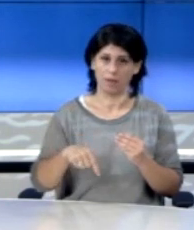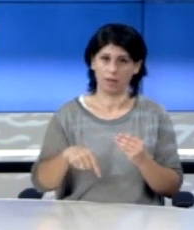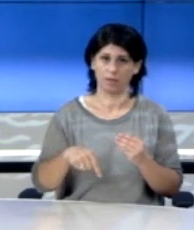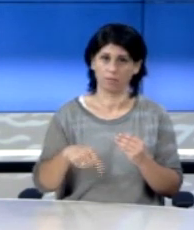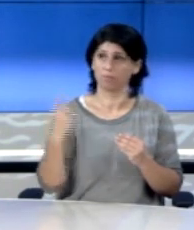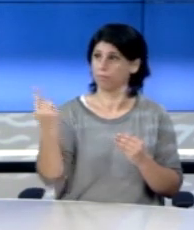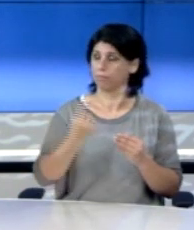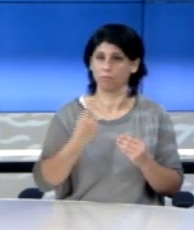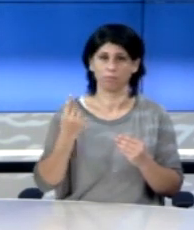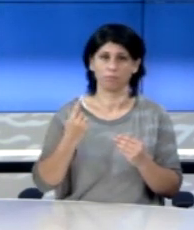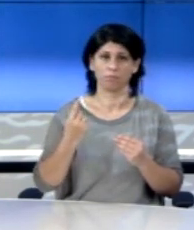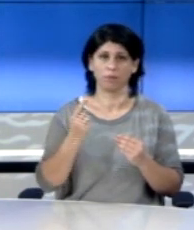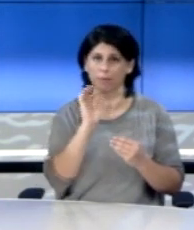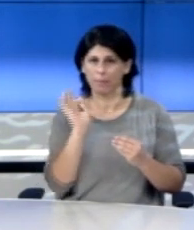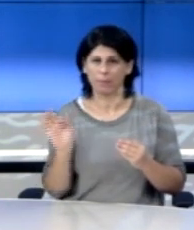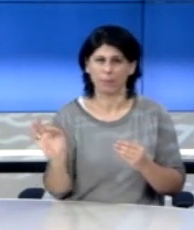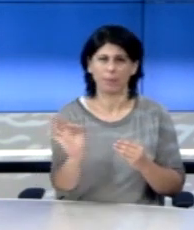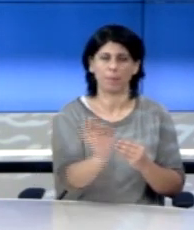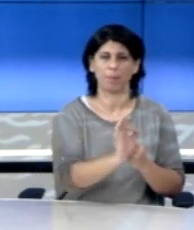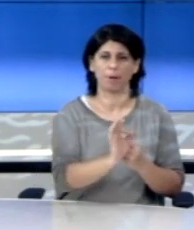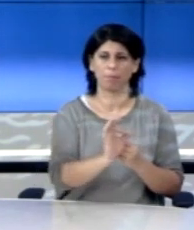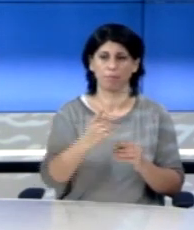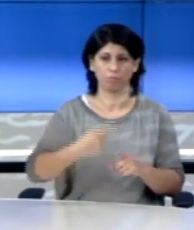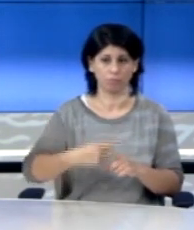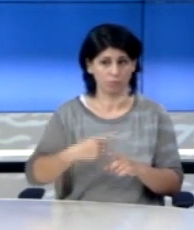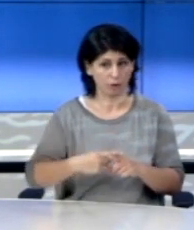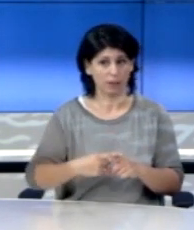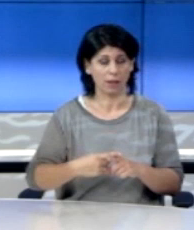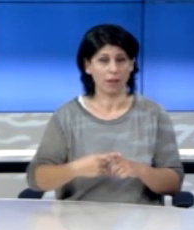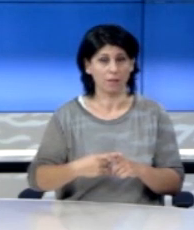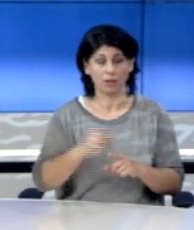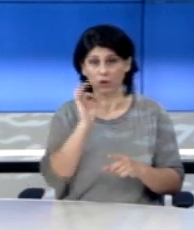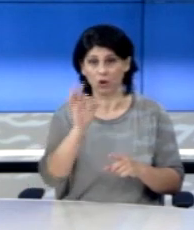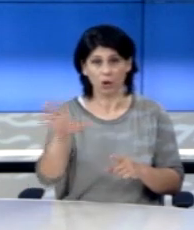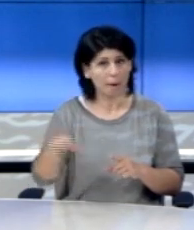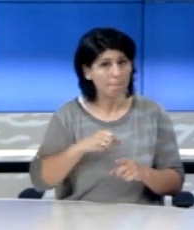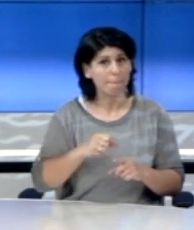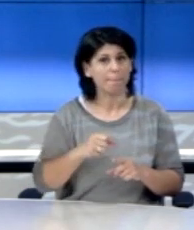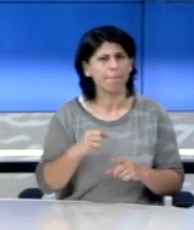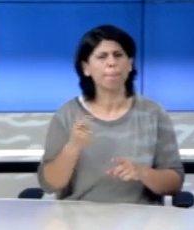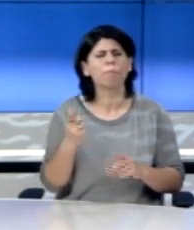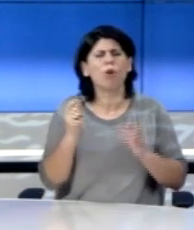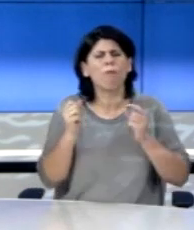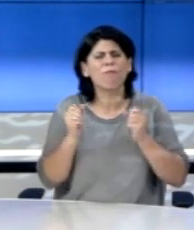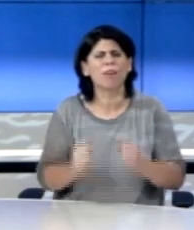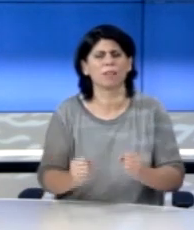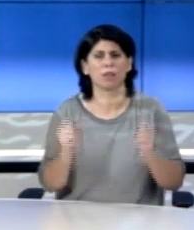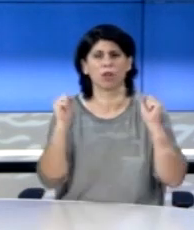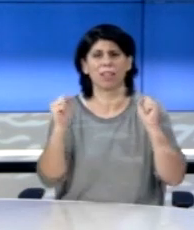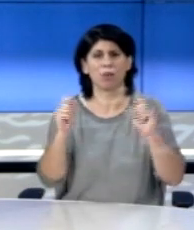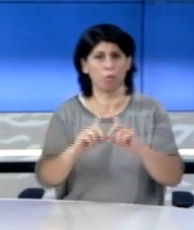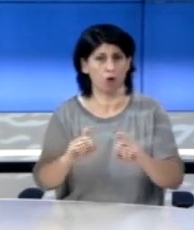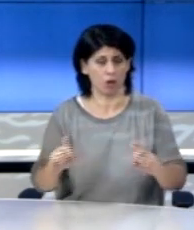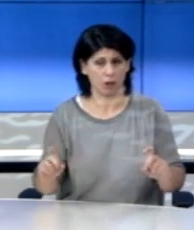σε συνθήκες πανδημίας που η χώρα μας προκειμένου να προμηθευτεί ακόμα και το πιο στοιχειώδες